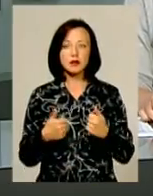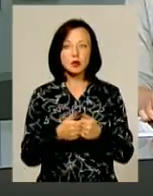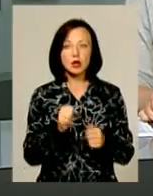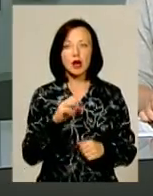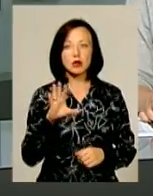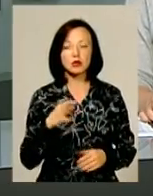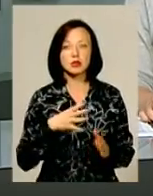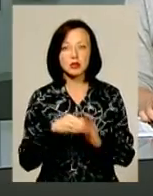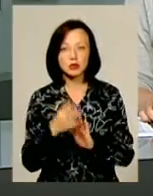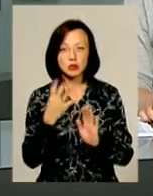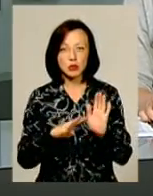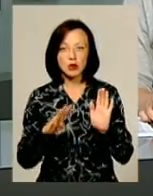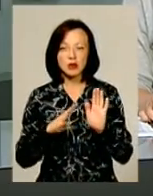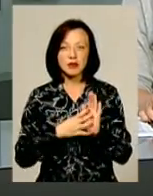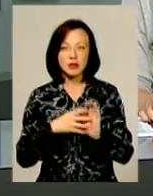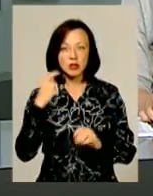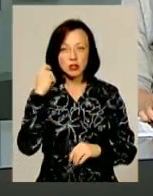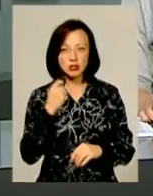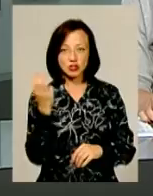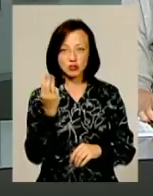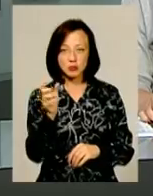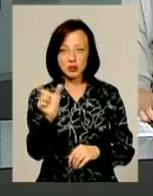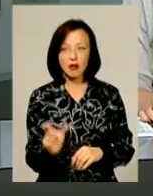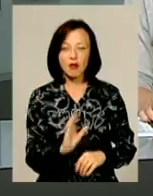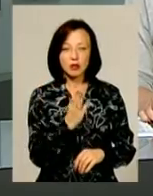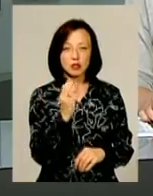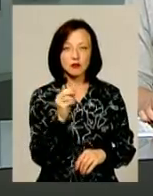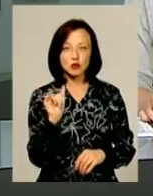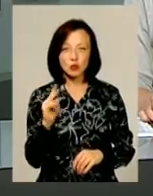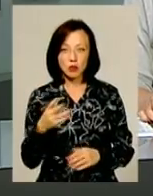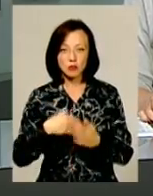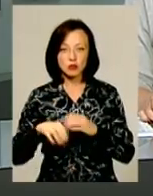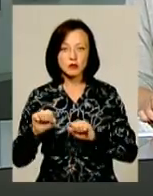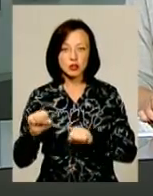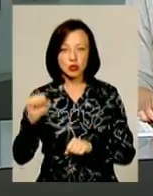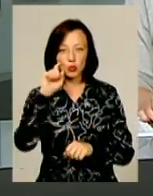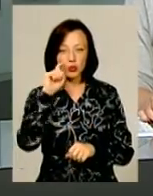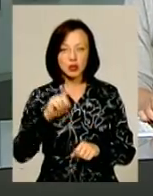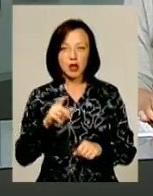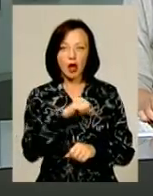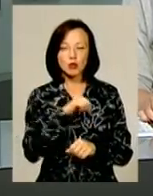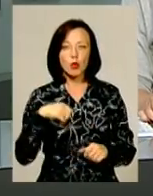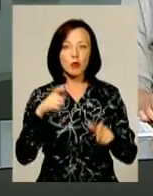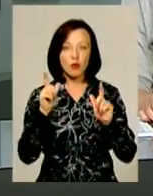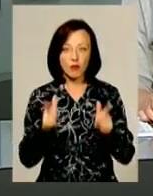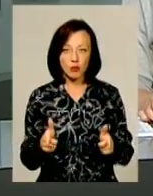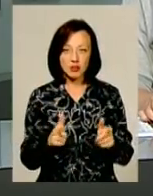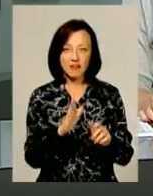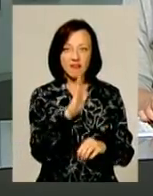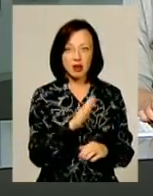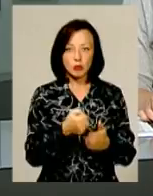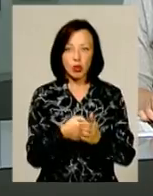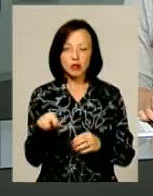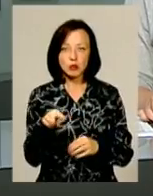загинув 49-річний шепетівчанин Володимир Шевчук. Чоловік пішов захищати Україну як доброволець з вересня по